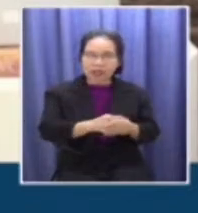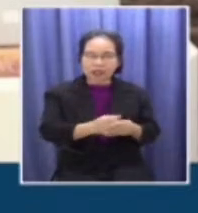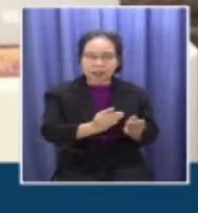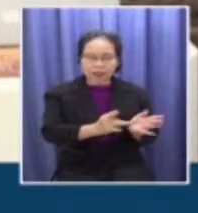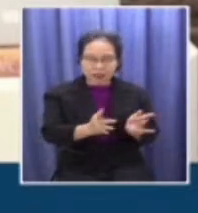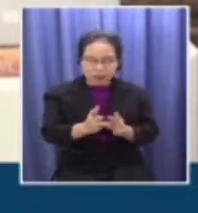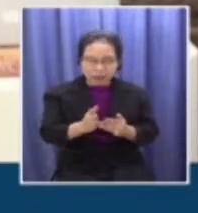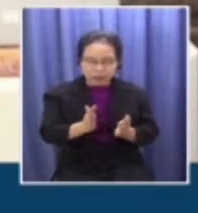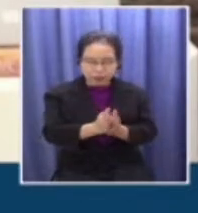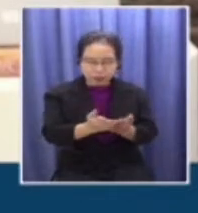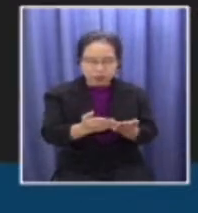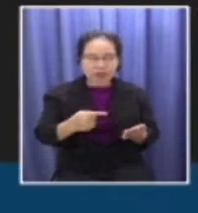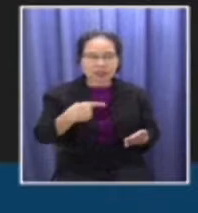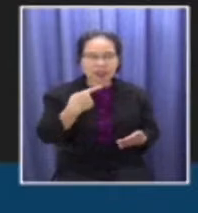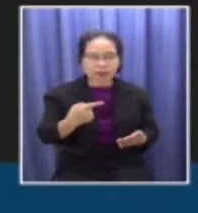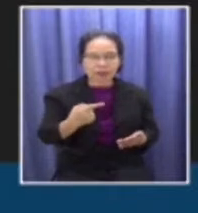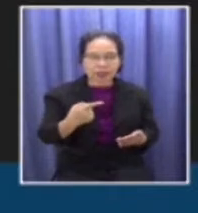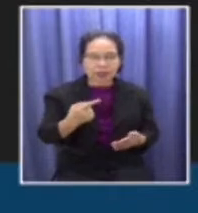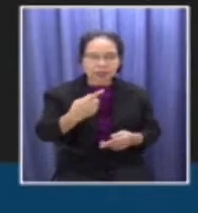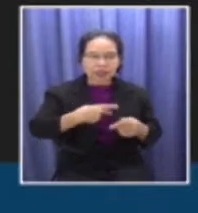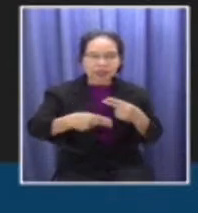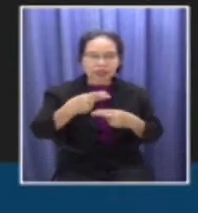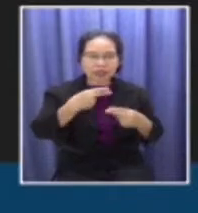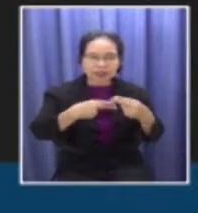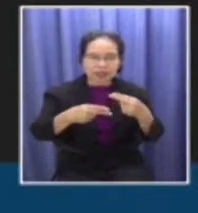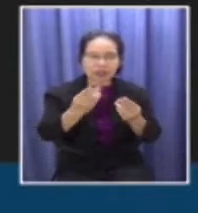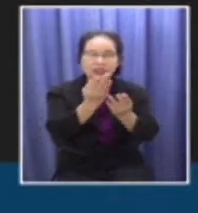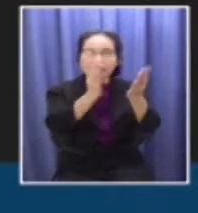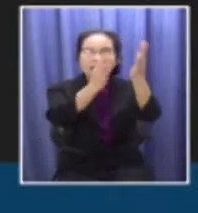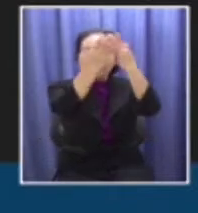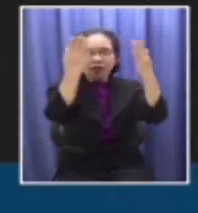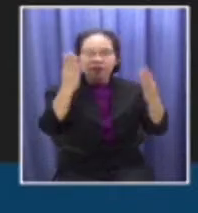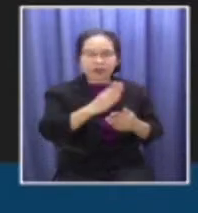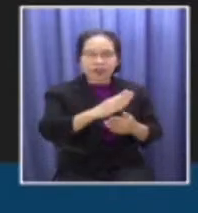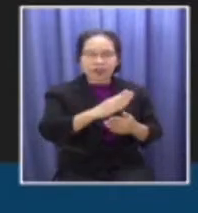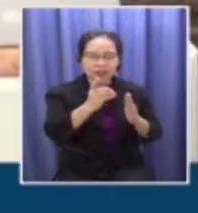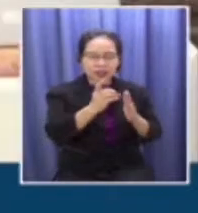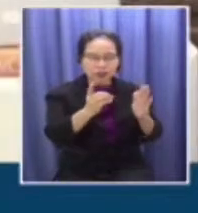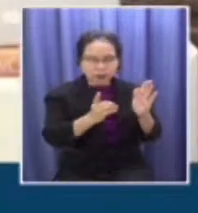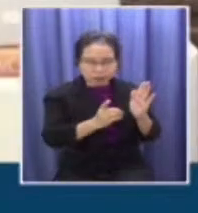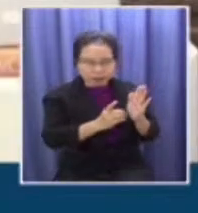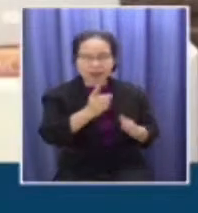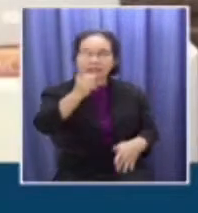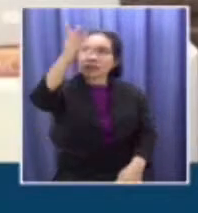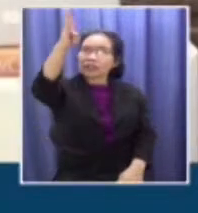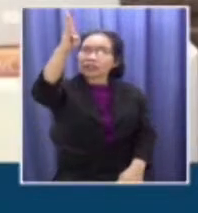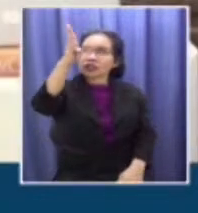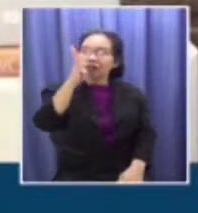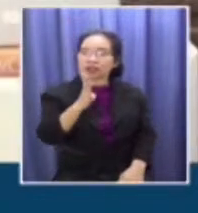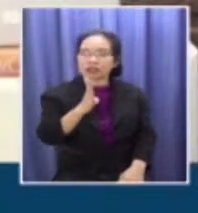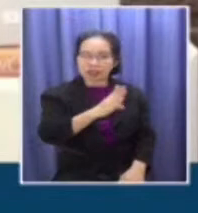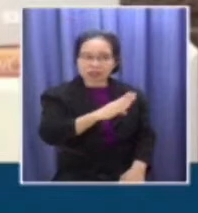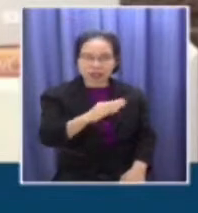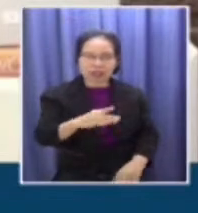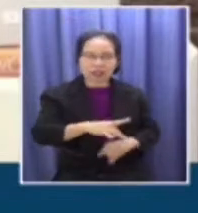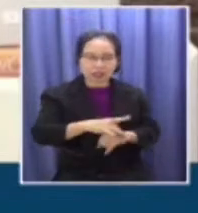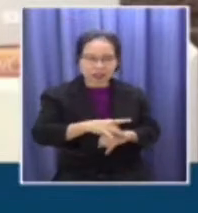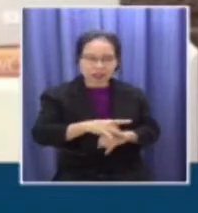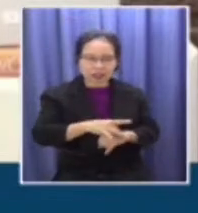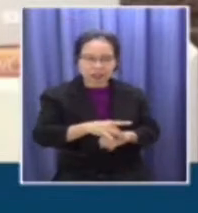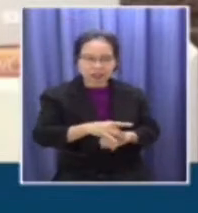Adoti abakɔsɛm nyinara a awɔ twerɛ kronkron no keka sɛ